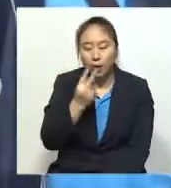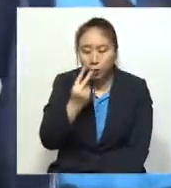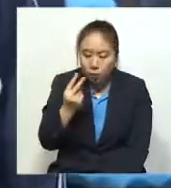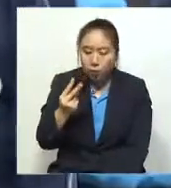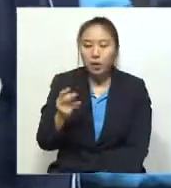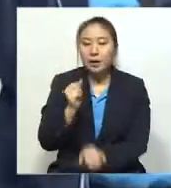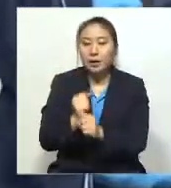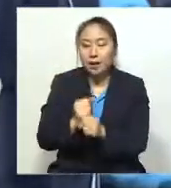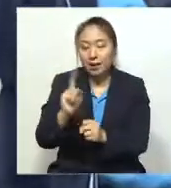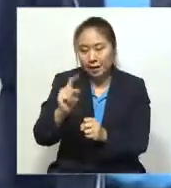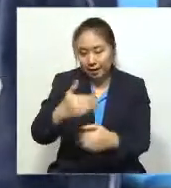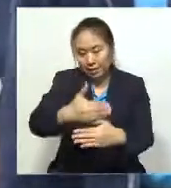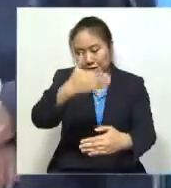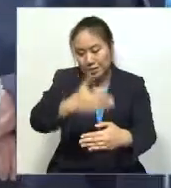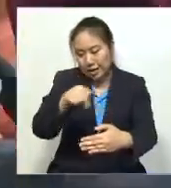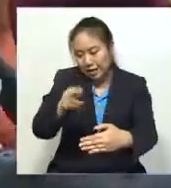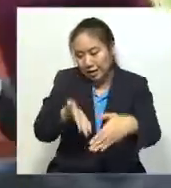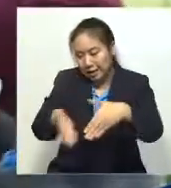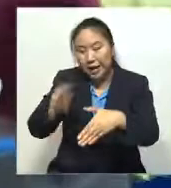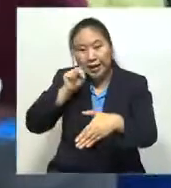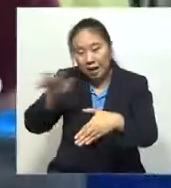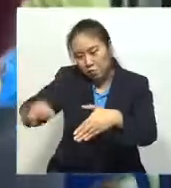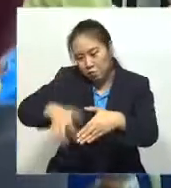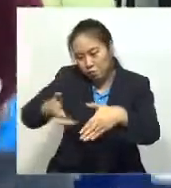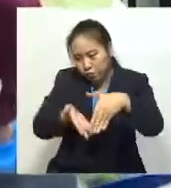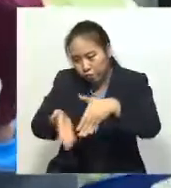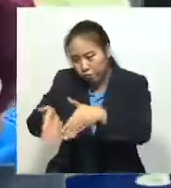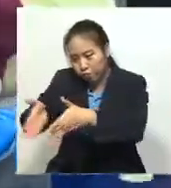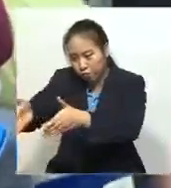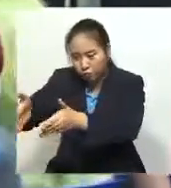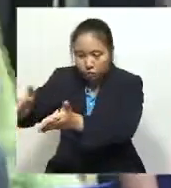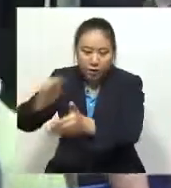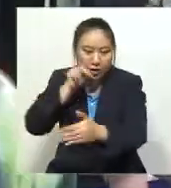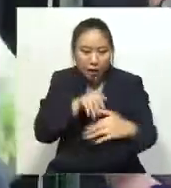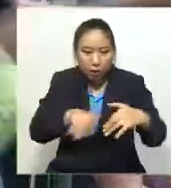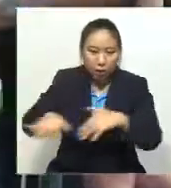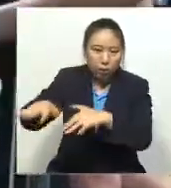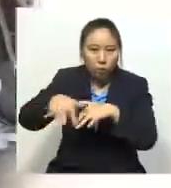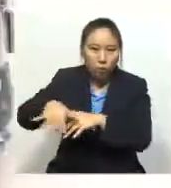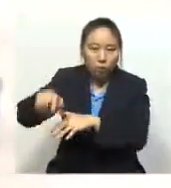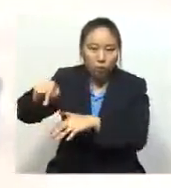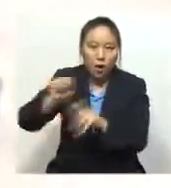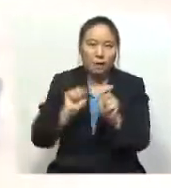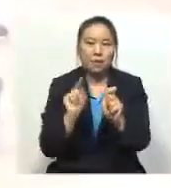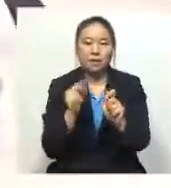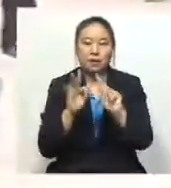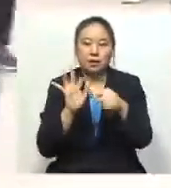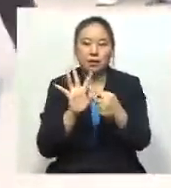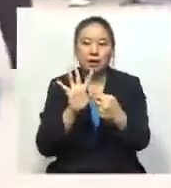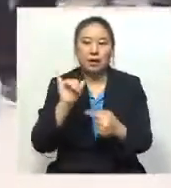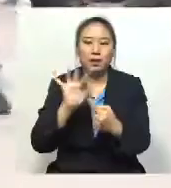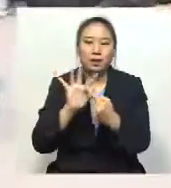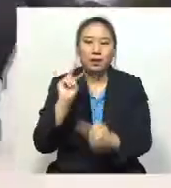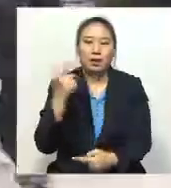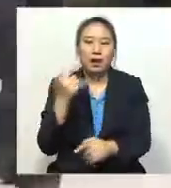การขยายคลองชลประทานสายใหญ่3ขวา1ที่เชื่อมต่อกับคลองระบายน้ำดี9ในพื้นที่อำเภอท่ายางจังหวัดเพชรบุ